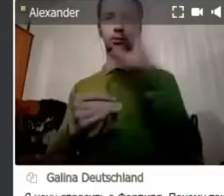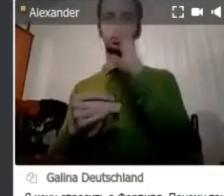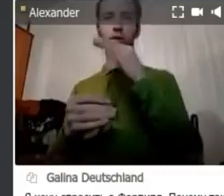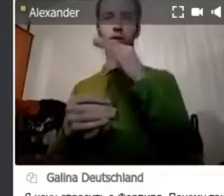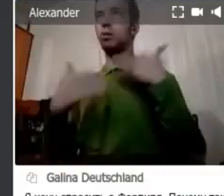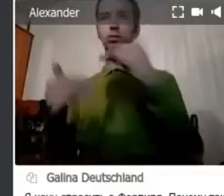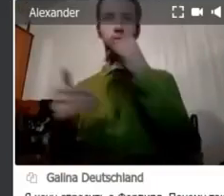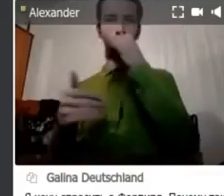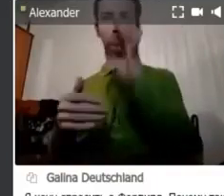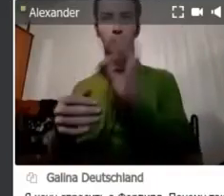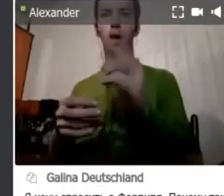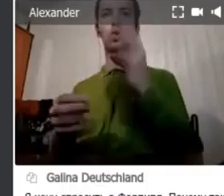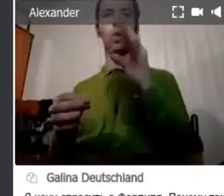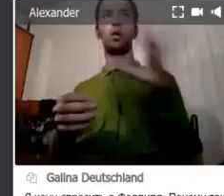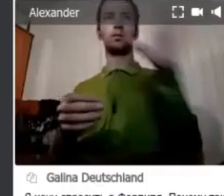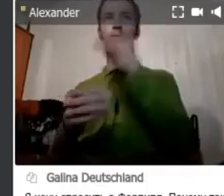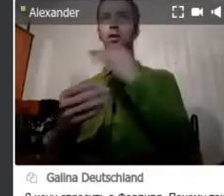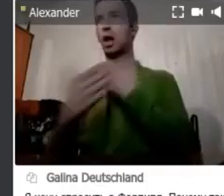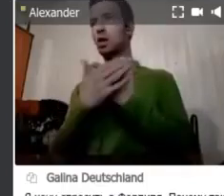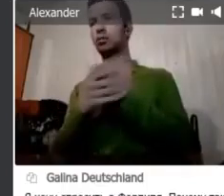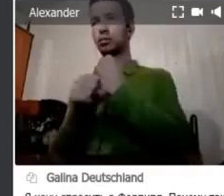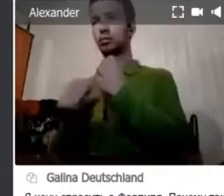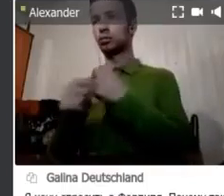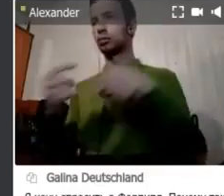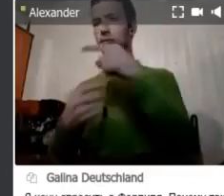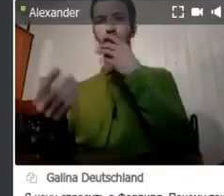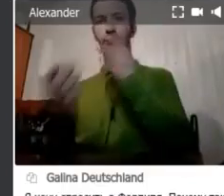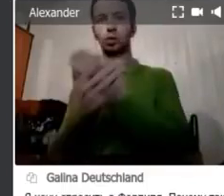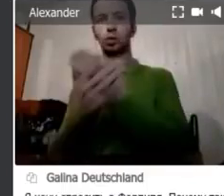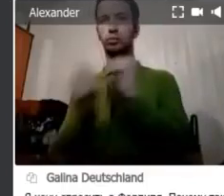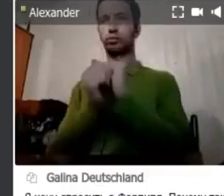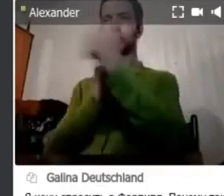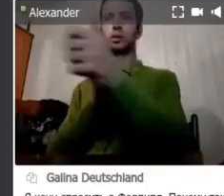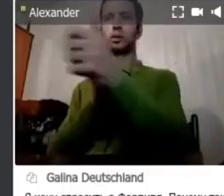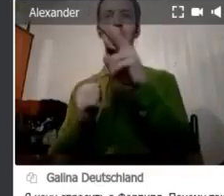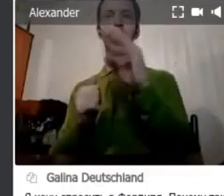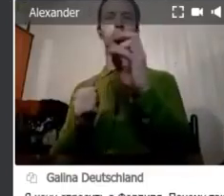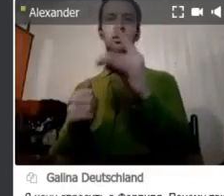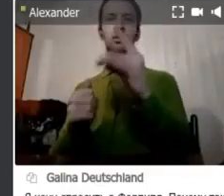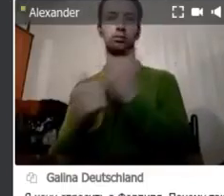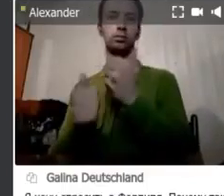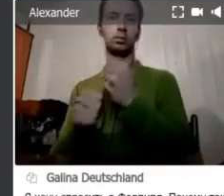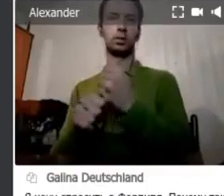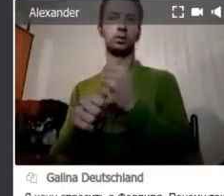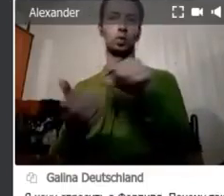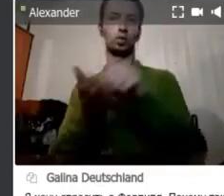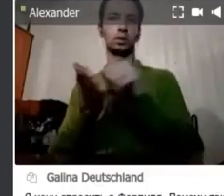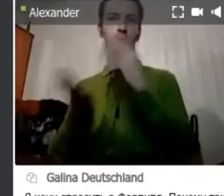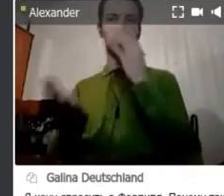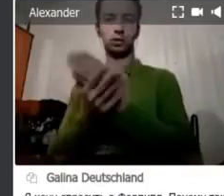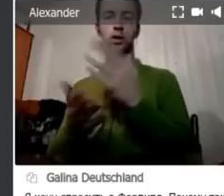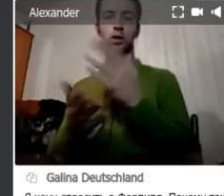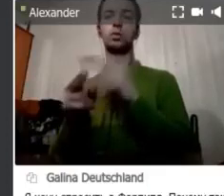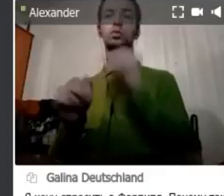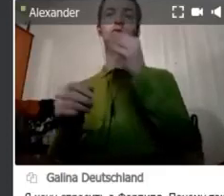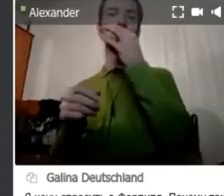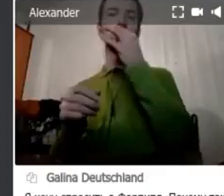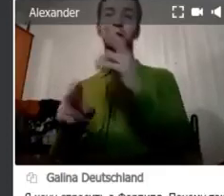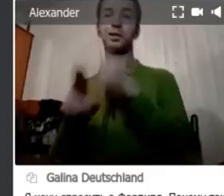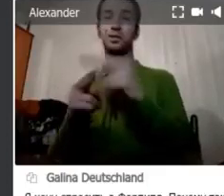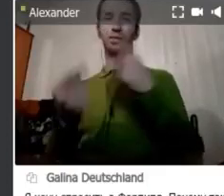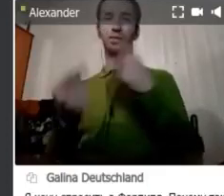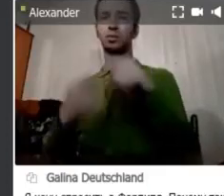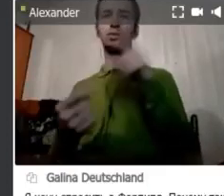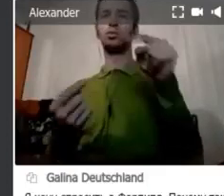того, как вы эти возможности хотите использовать. У нас есть клиенты, допустим, которым там